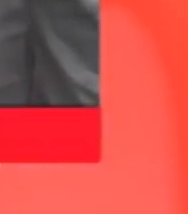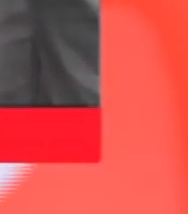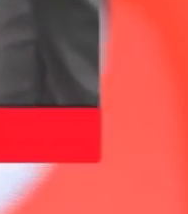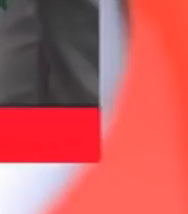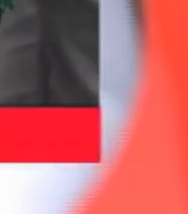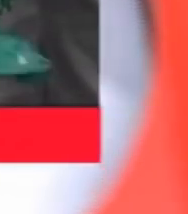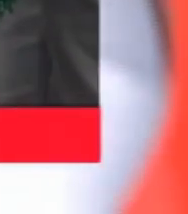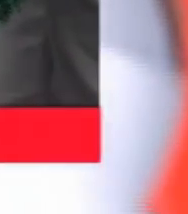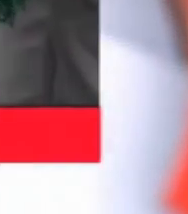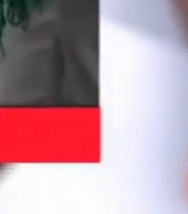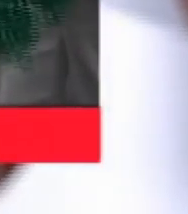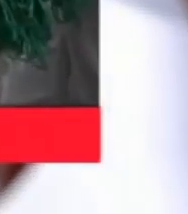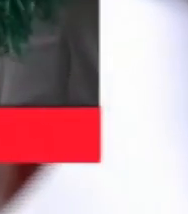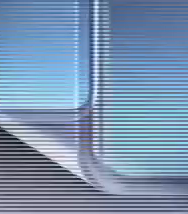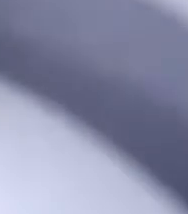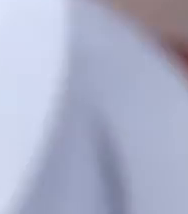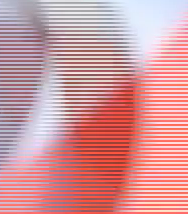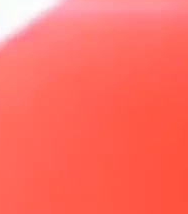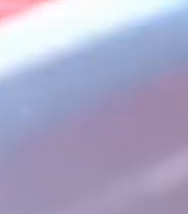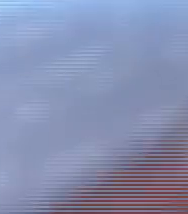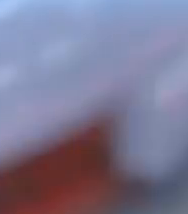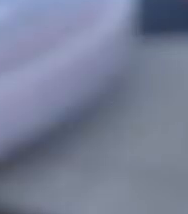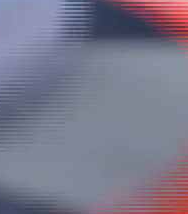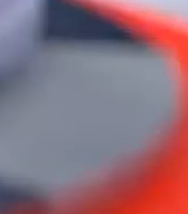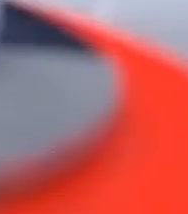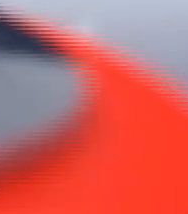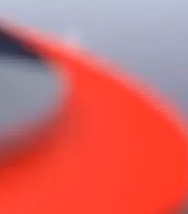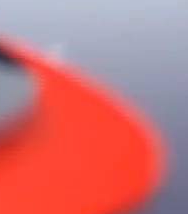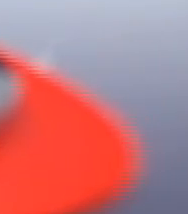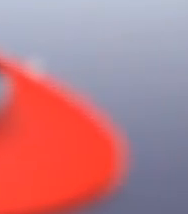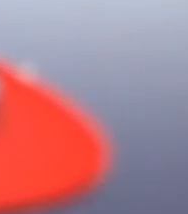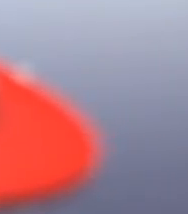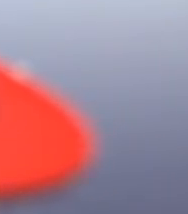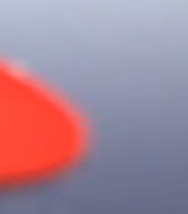fanamariana ny fetiny enina amby roapolo jona.